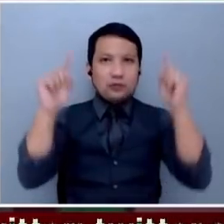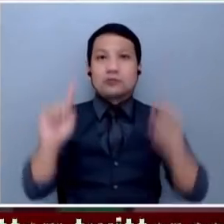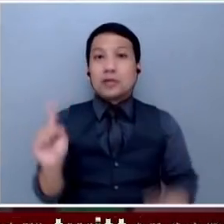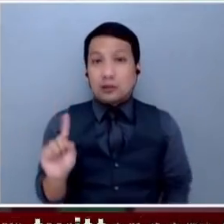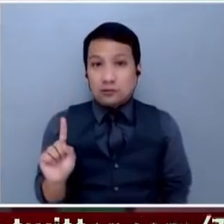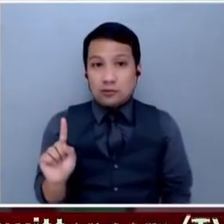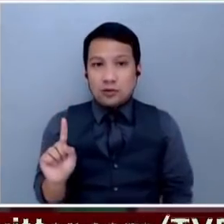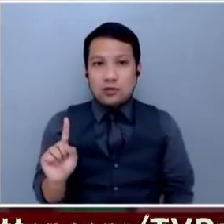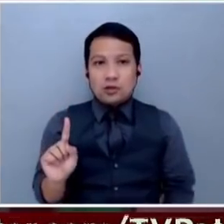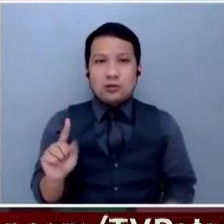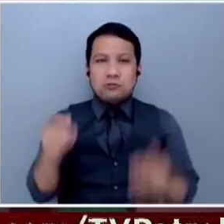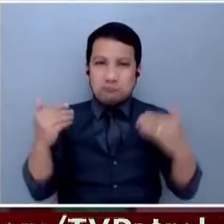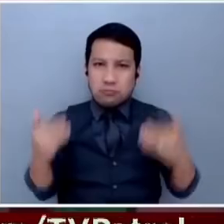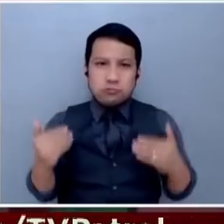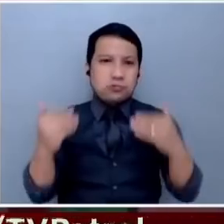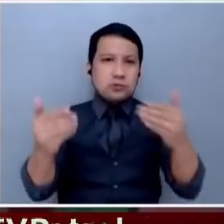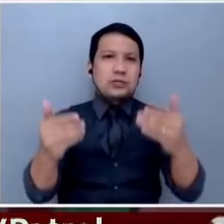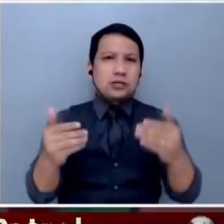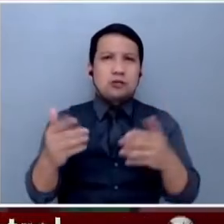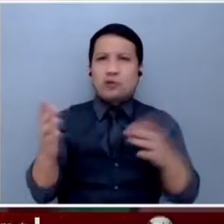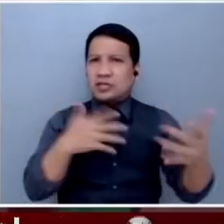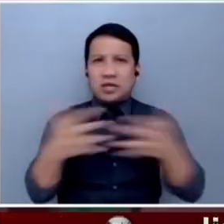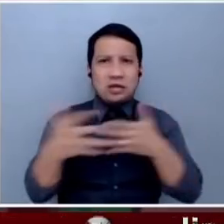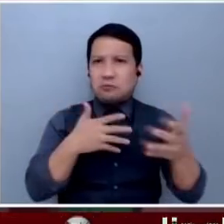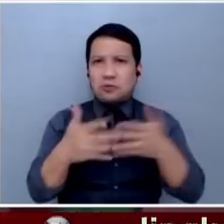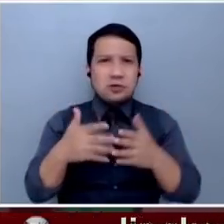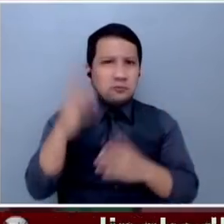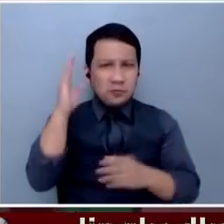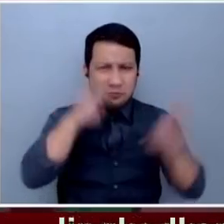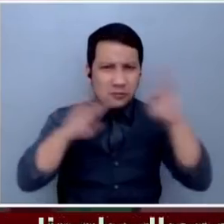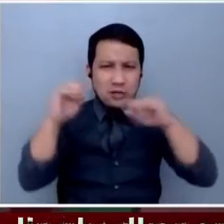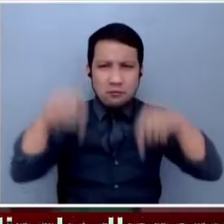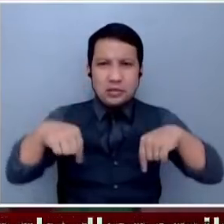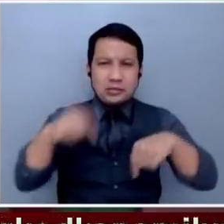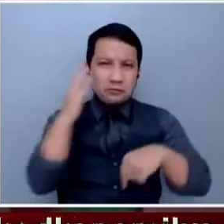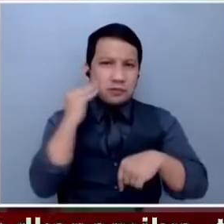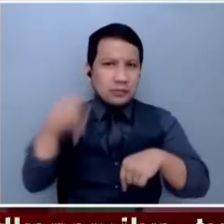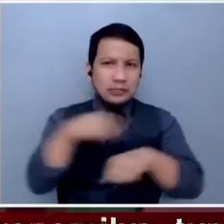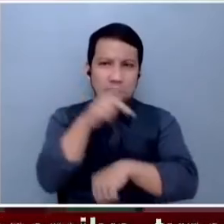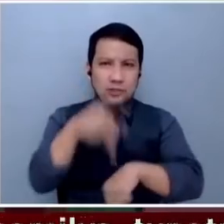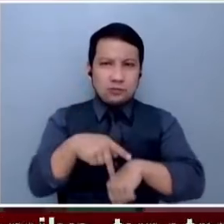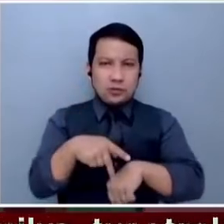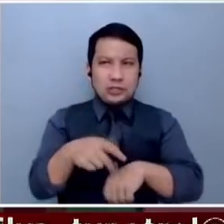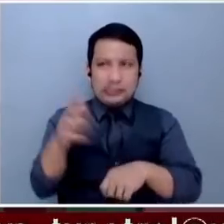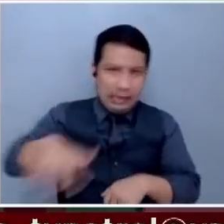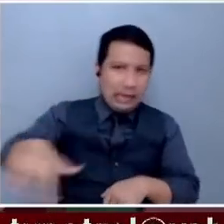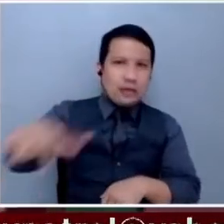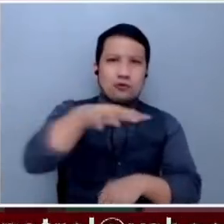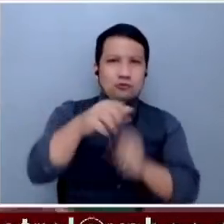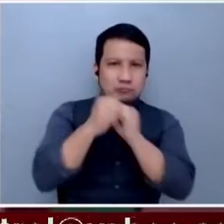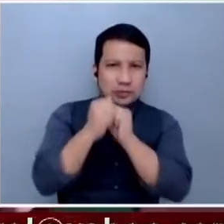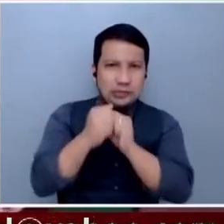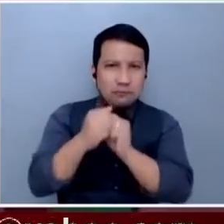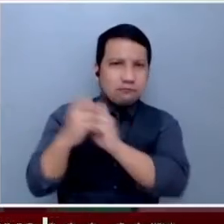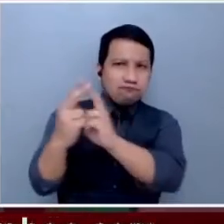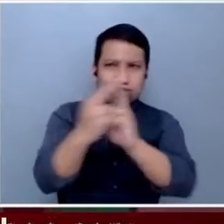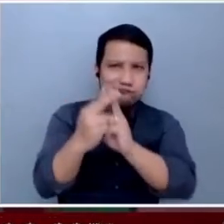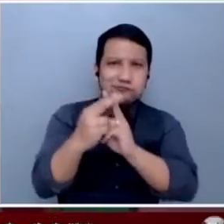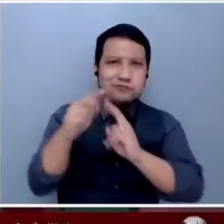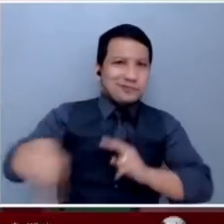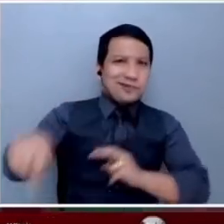sa paghaharap ng mga krisis na dumadating sa Pilipinas. At together, unified as a